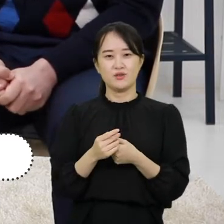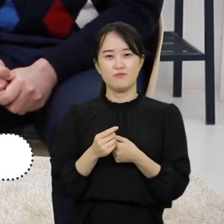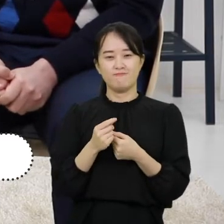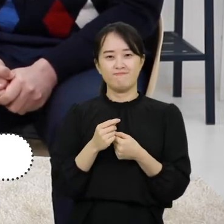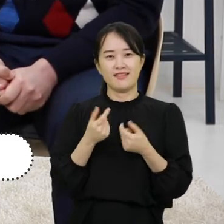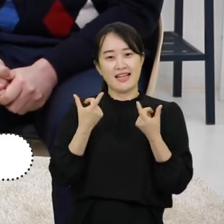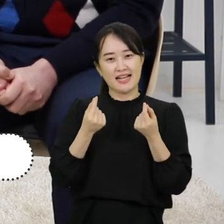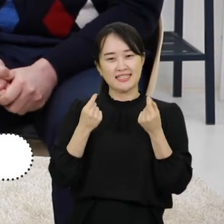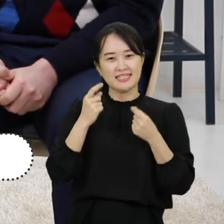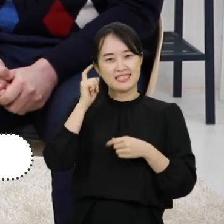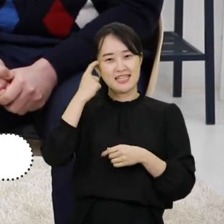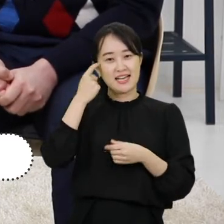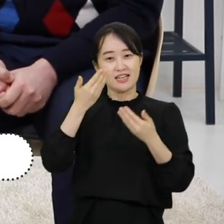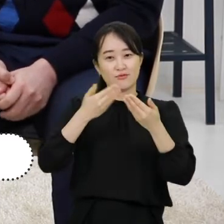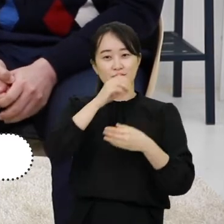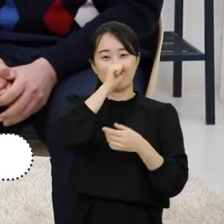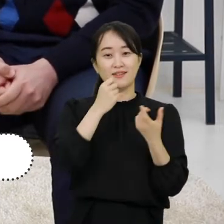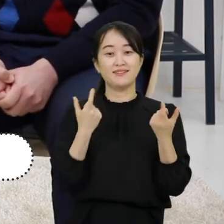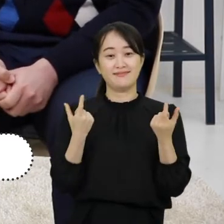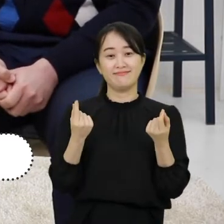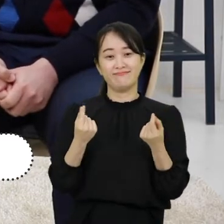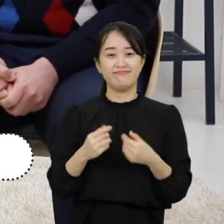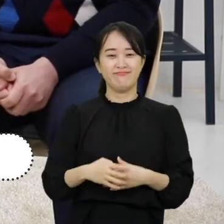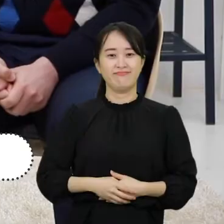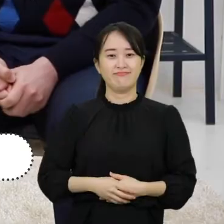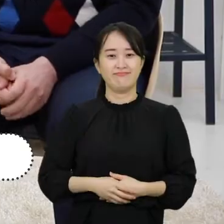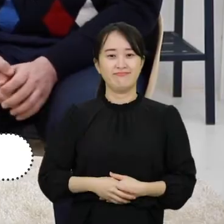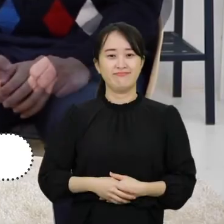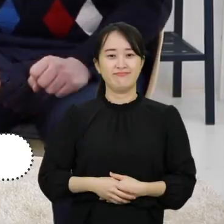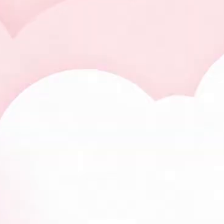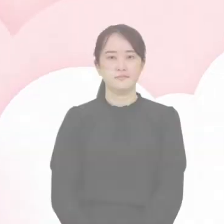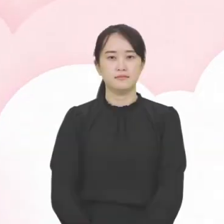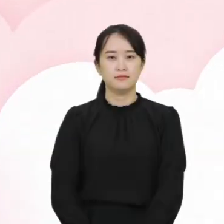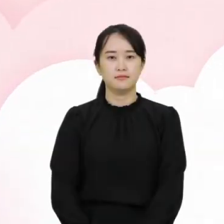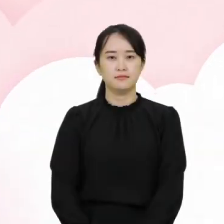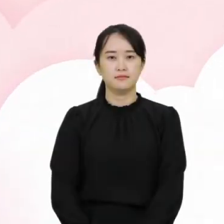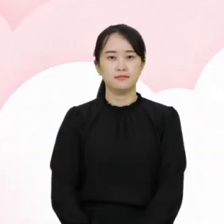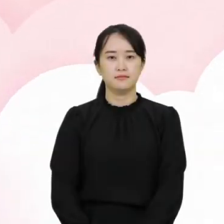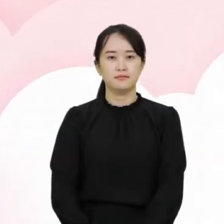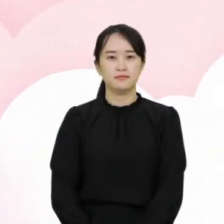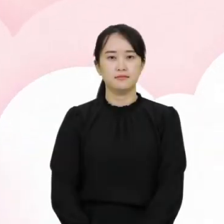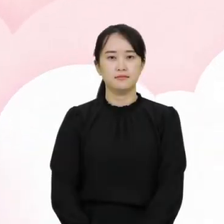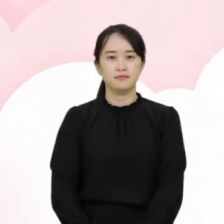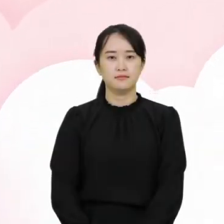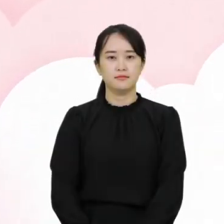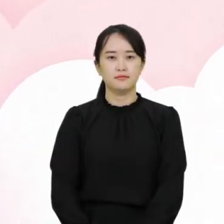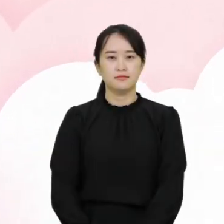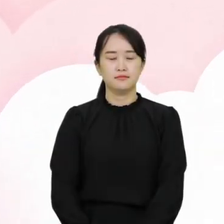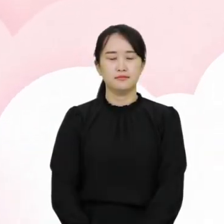없게 되니까 이런 걸 좀 같이 즐겨봐 주시면 좋겠습니다.